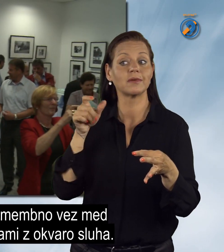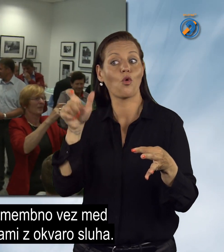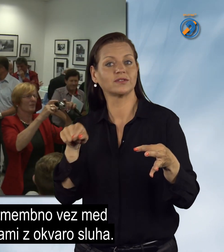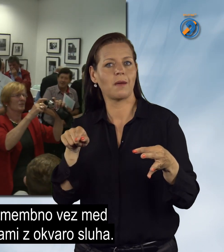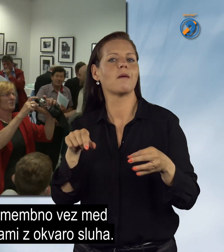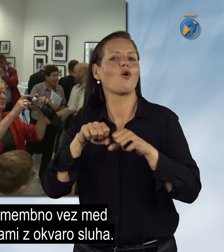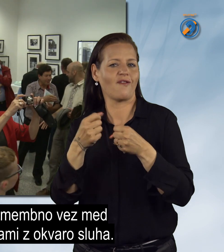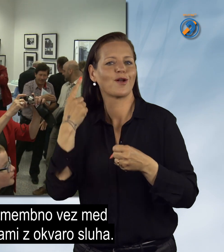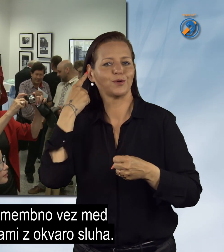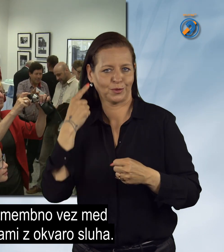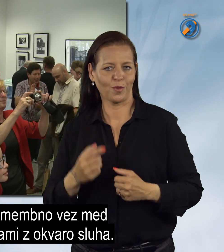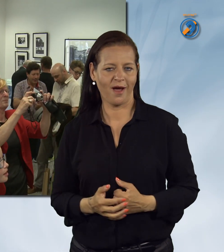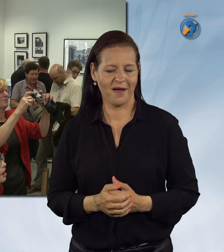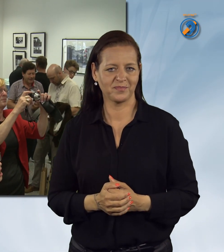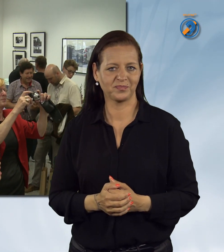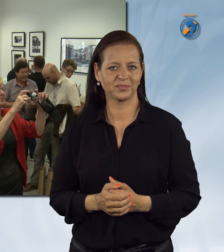okvaro sluha.